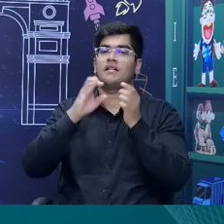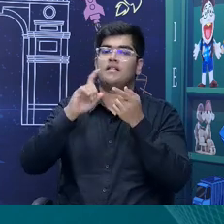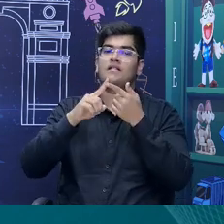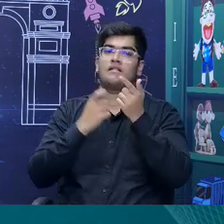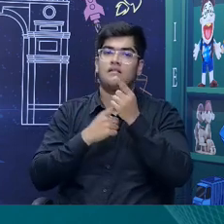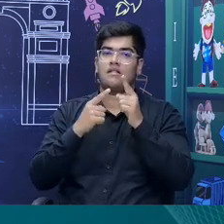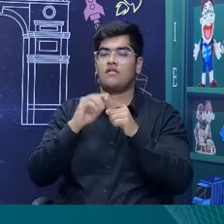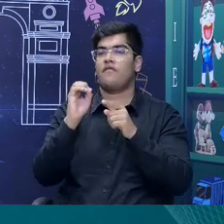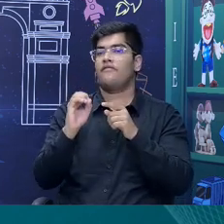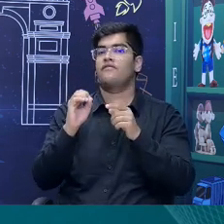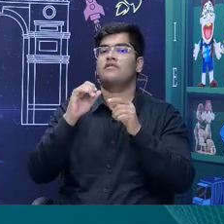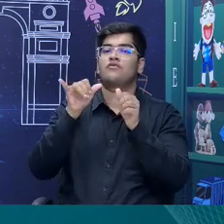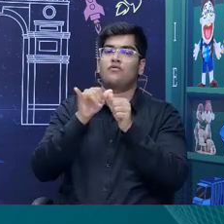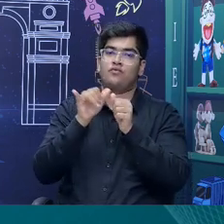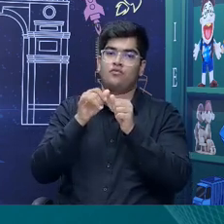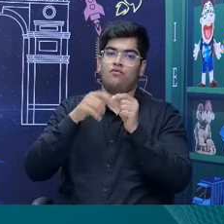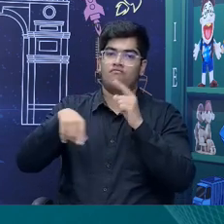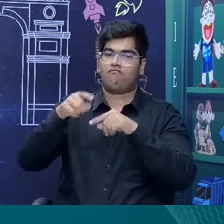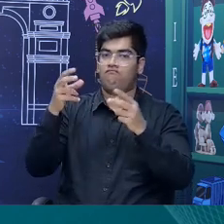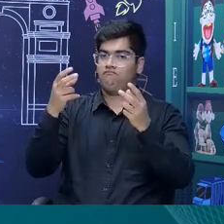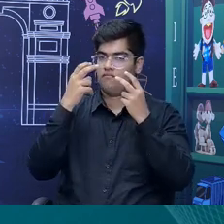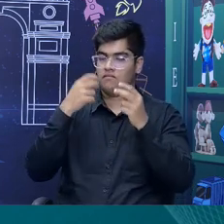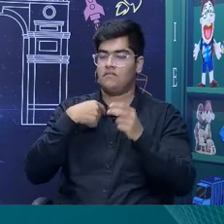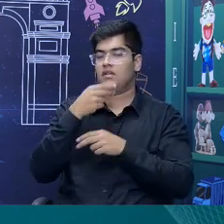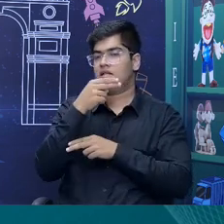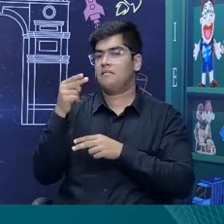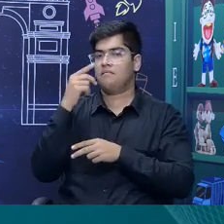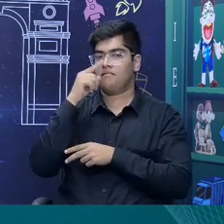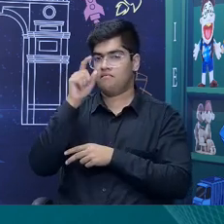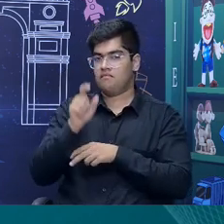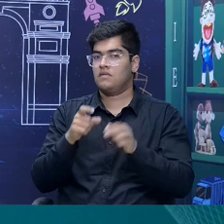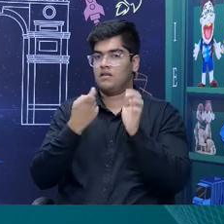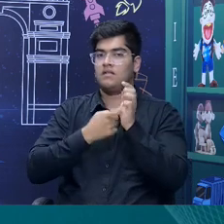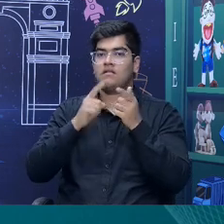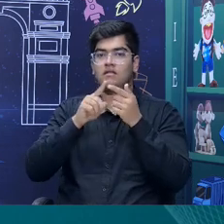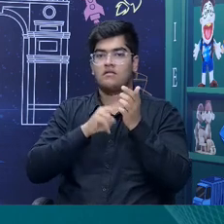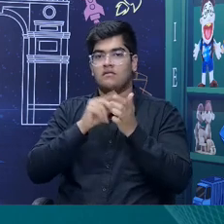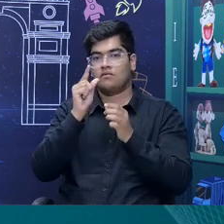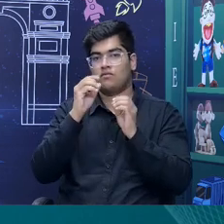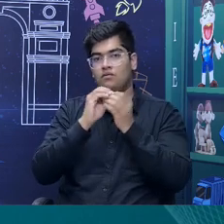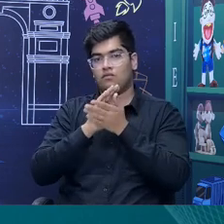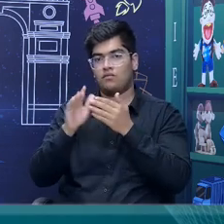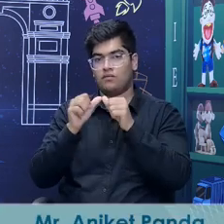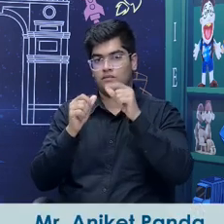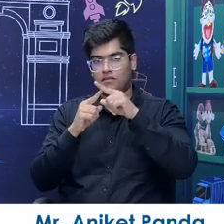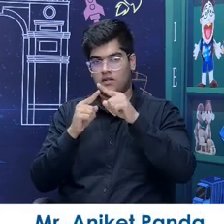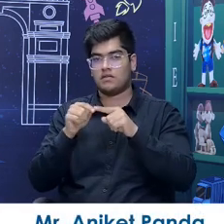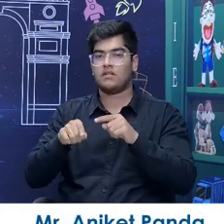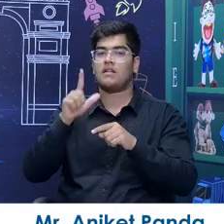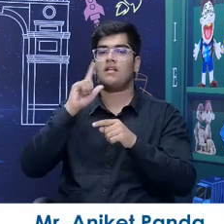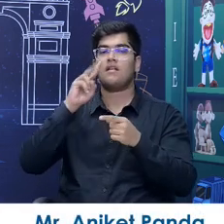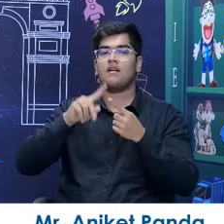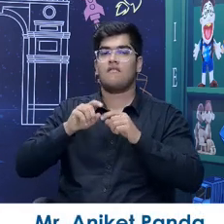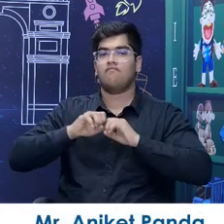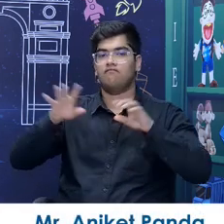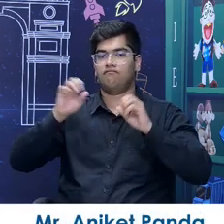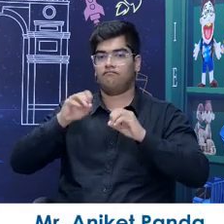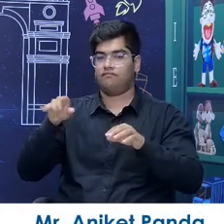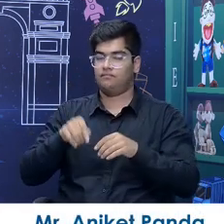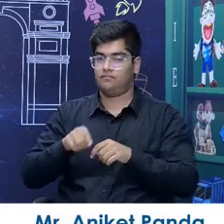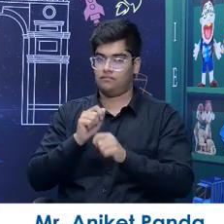आप सभी का स्वागत करती हूं मैं रेनू भट्ट अपने स्लेव इंटरएक्टिव फोन इन सेशन में जो हम लेकर आते हैं टीचिंग लर्निंग इन डिवोशनल